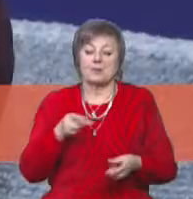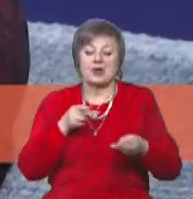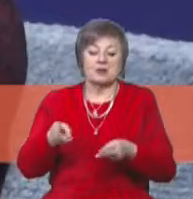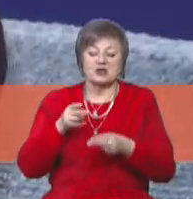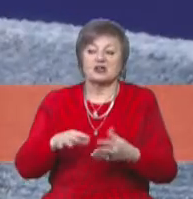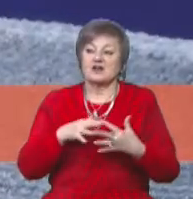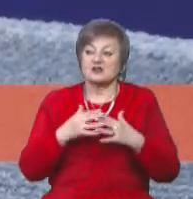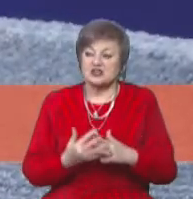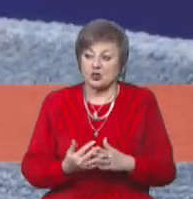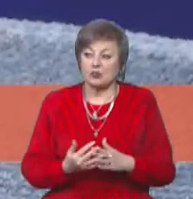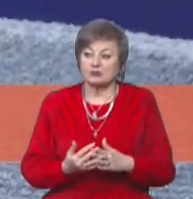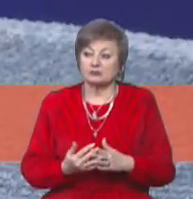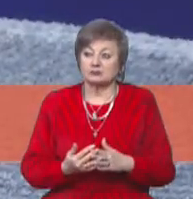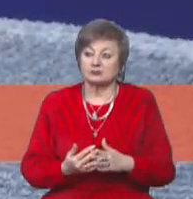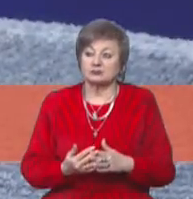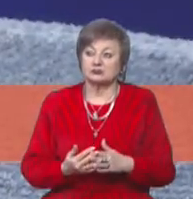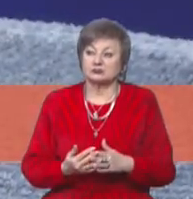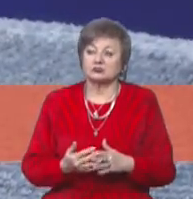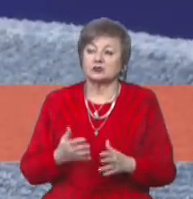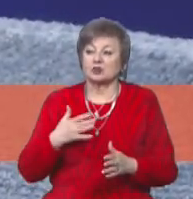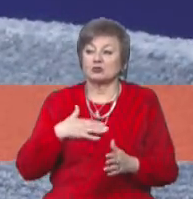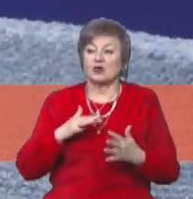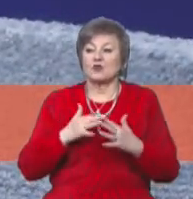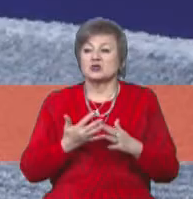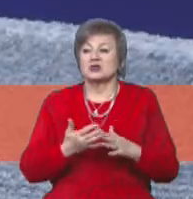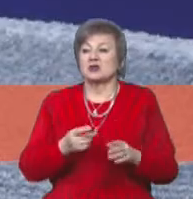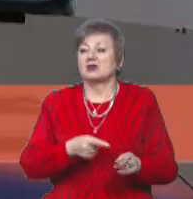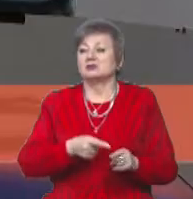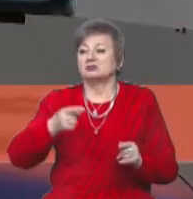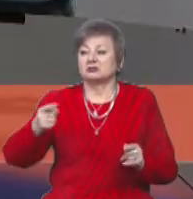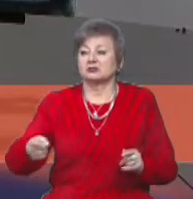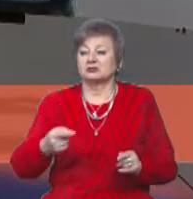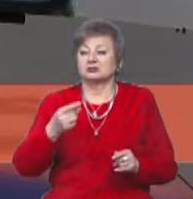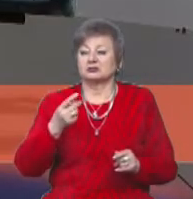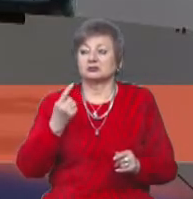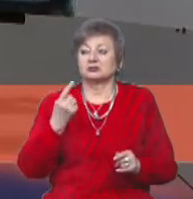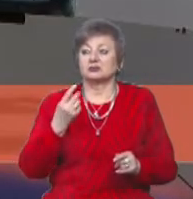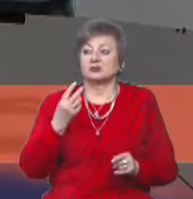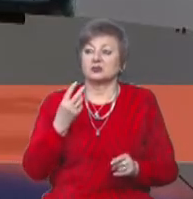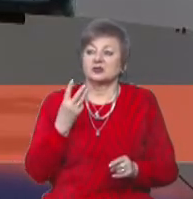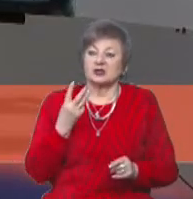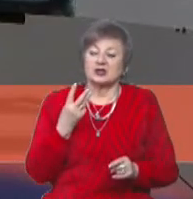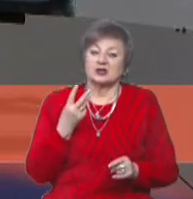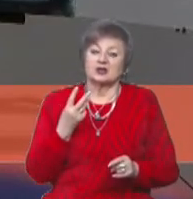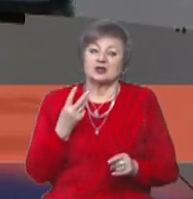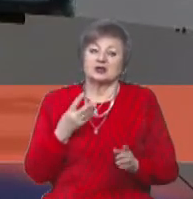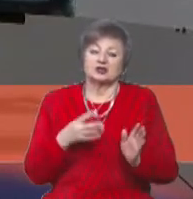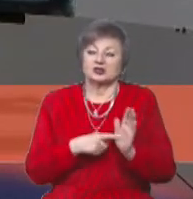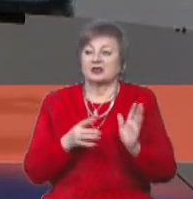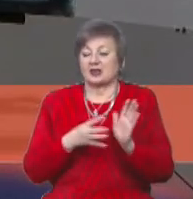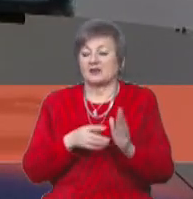село. Как далеко это от Михайловича? От меня это две дороги. Одна 3,5 километра, другая 6.